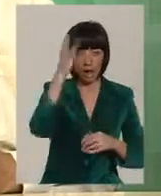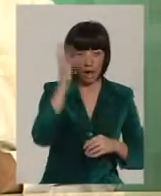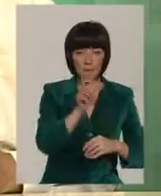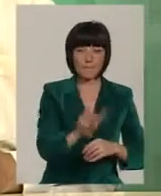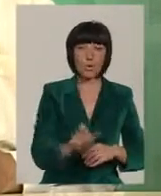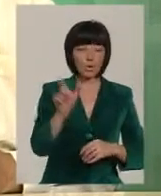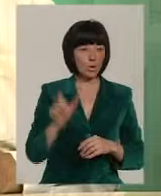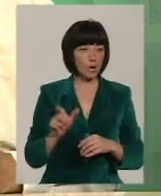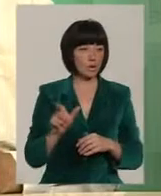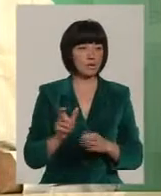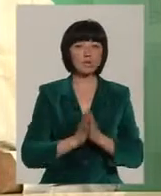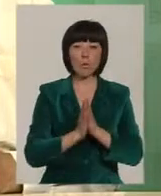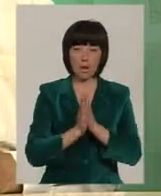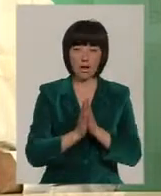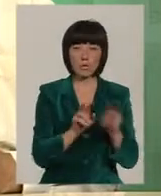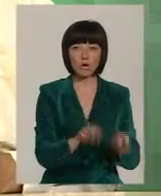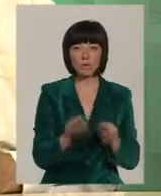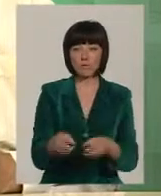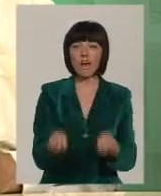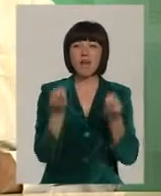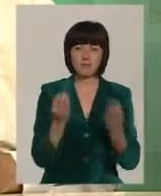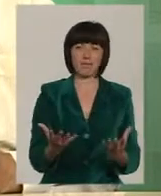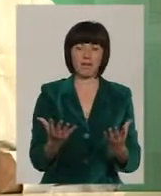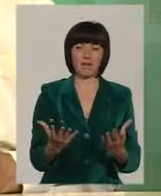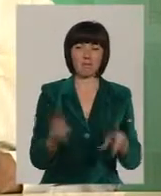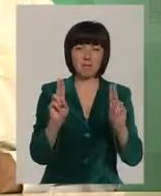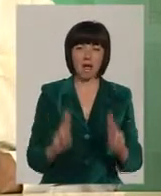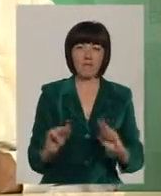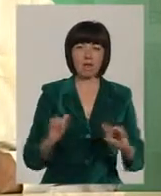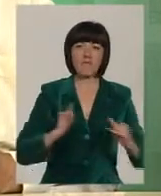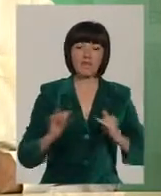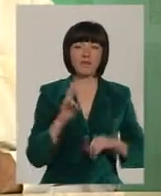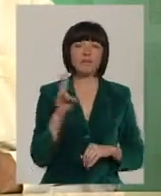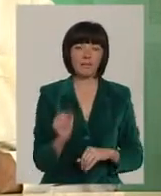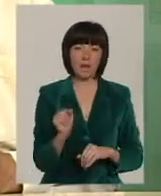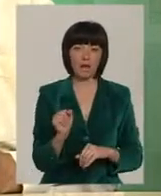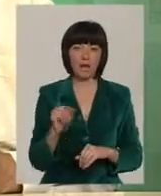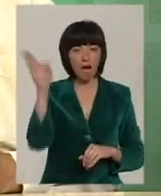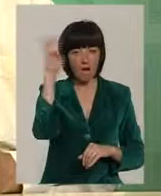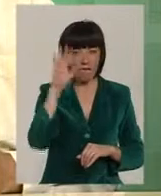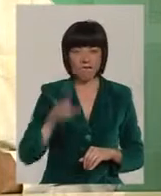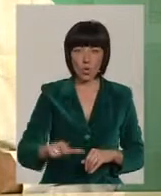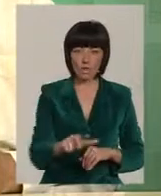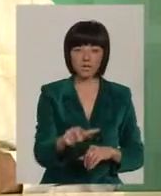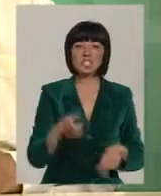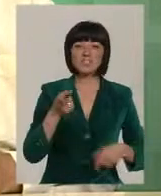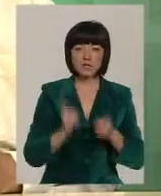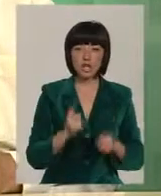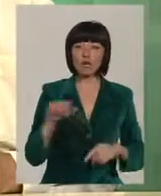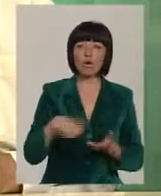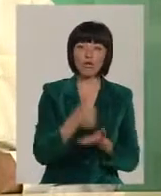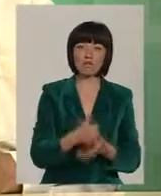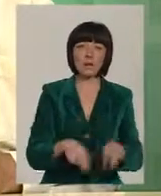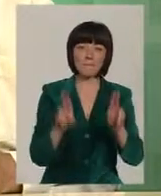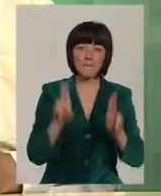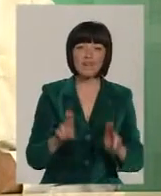з проханням дотримуватися елементарних правил поведінки на воді. Ну, звичайно, саме головне правило – це